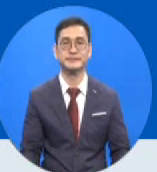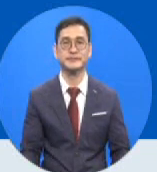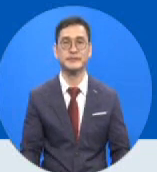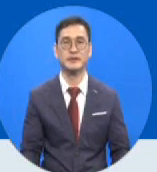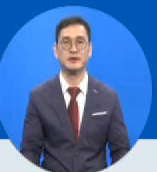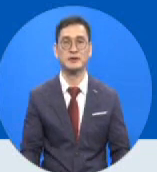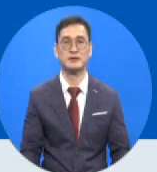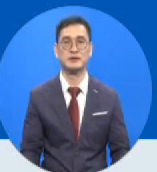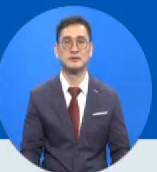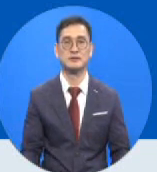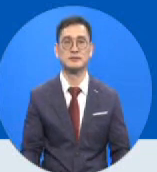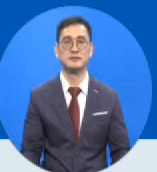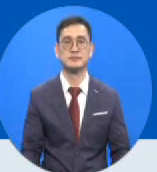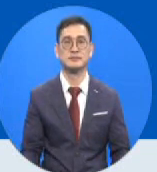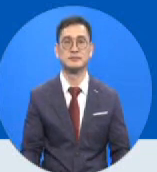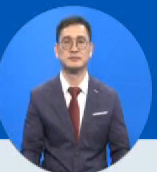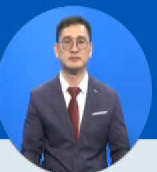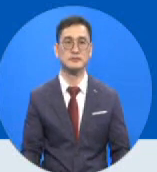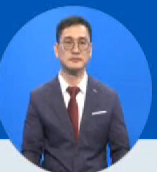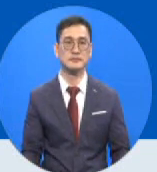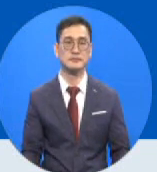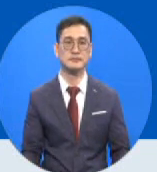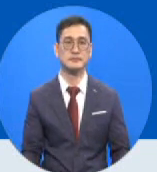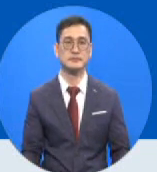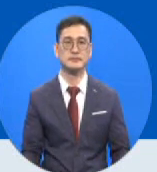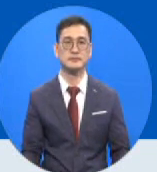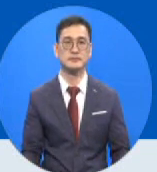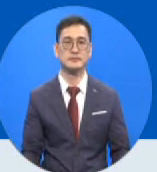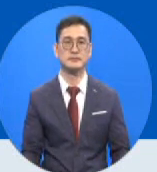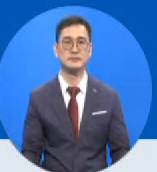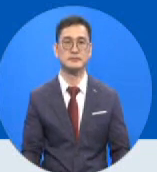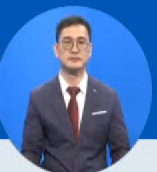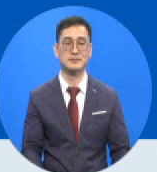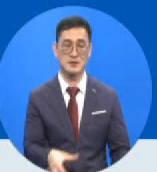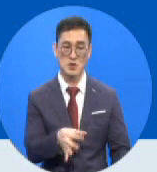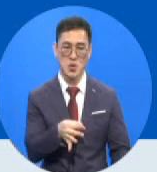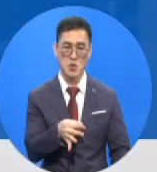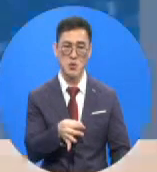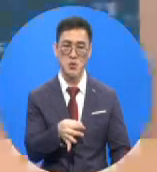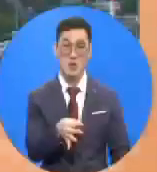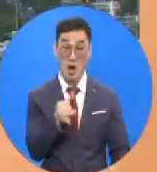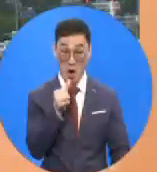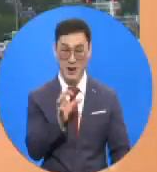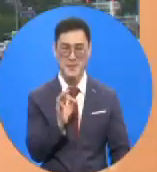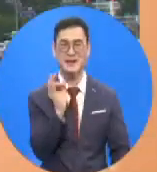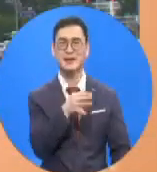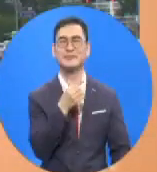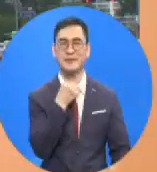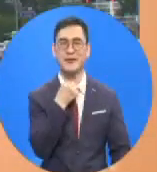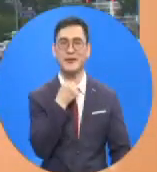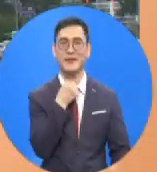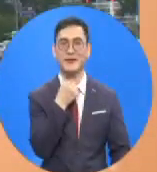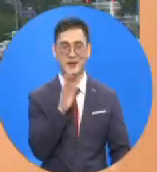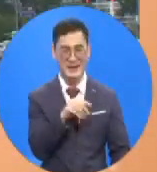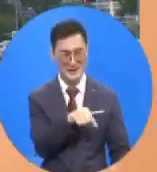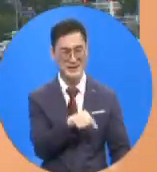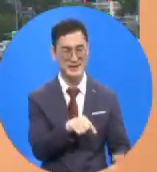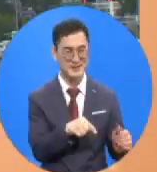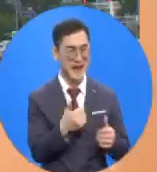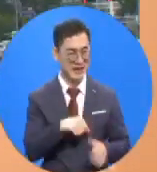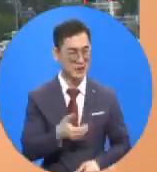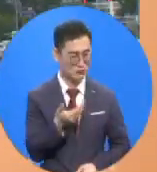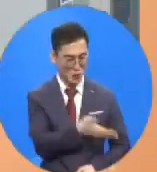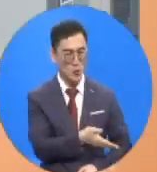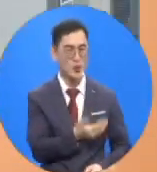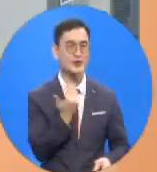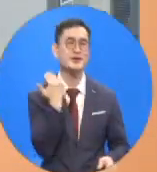서 버 되는 곳이라고 해요 그러니까 로 돈 있는 사람은 사고 싶은 매 버릴 수도 있겠지만 지금의 전세 집으로 내놨는데 이